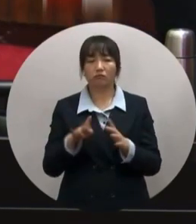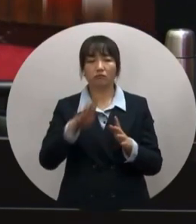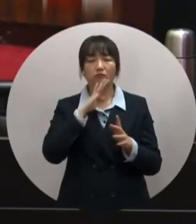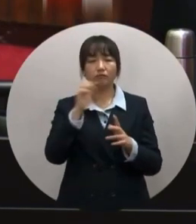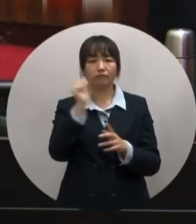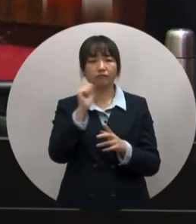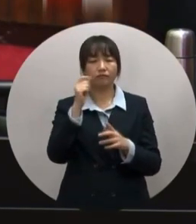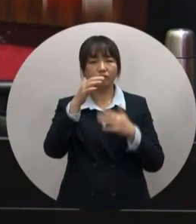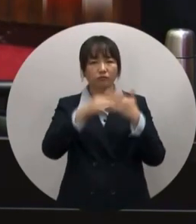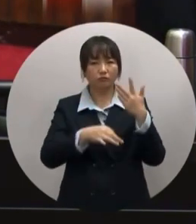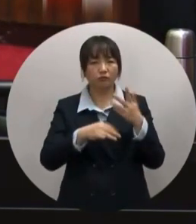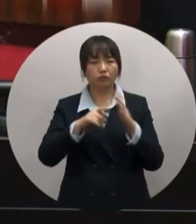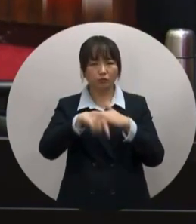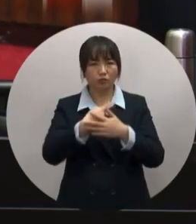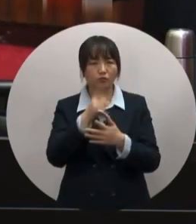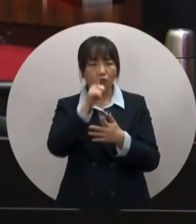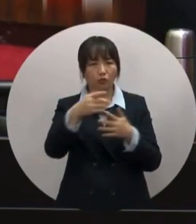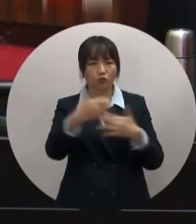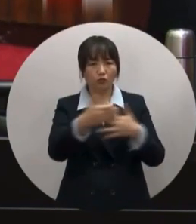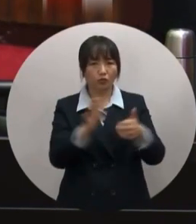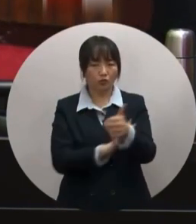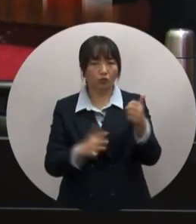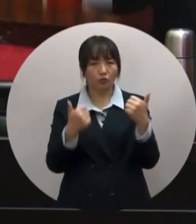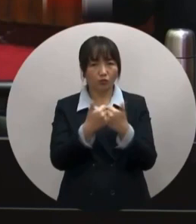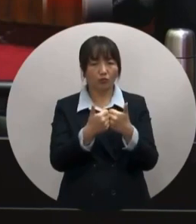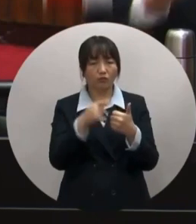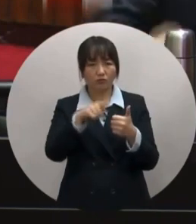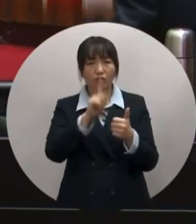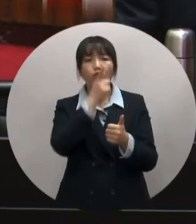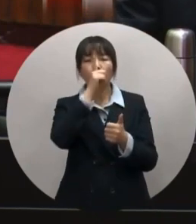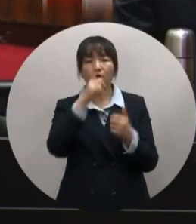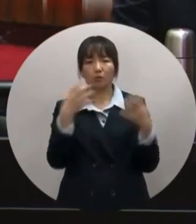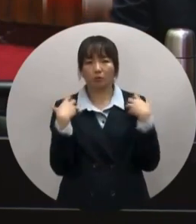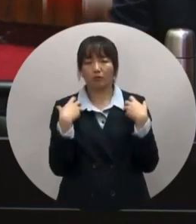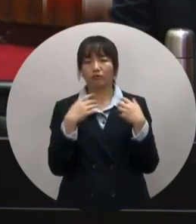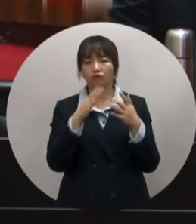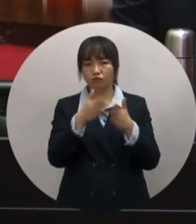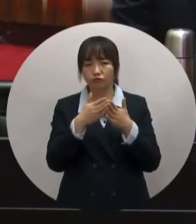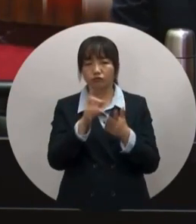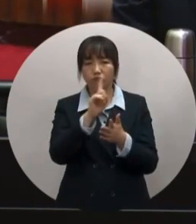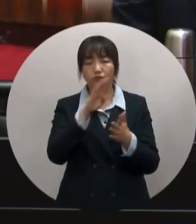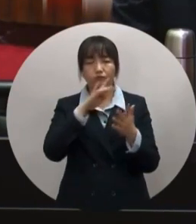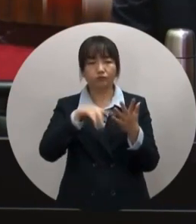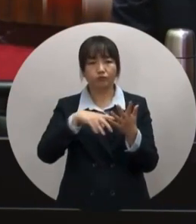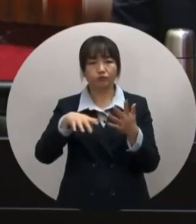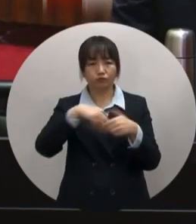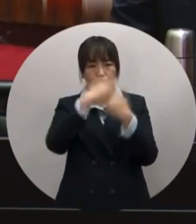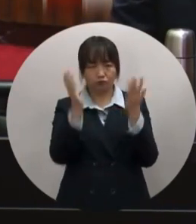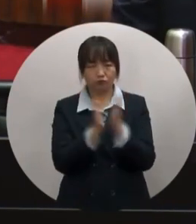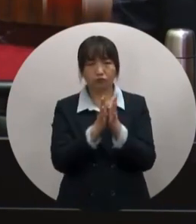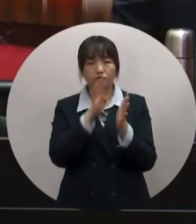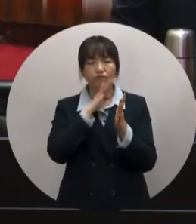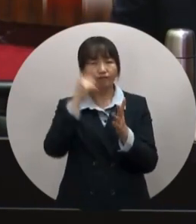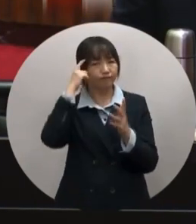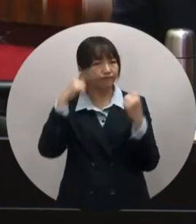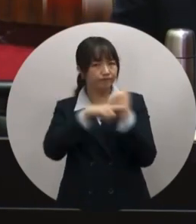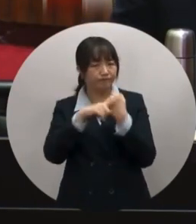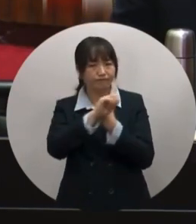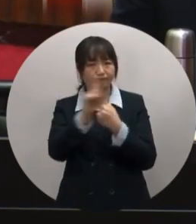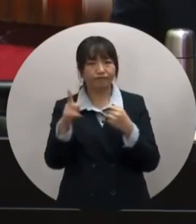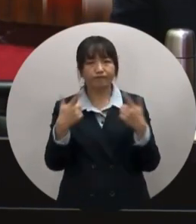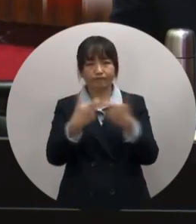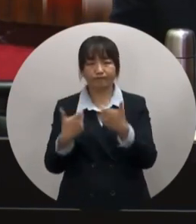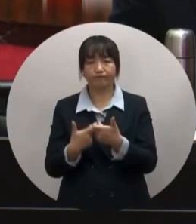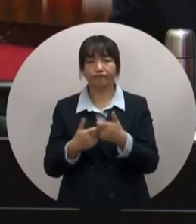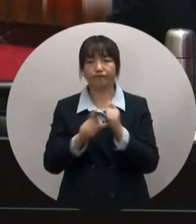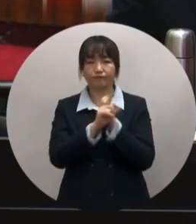我們也不能規則一個交通委員會運安會等而是要全面拿出方法來